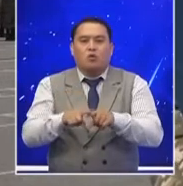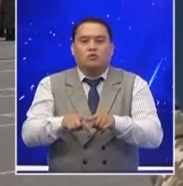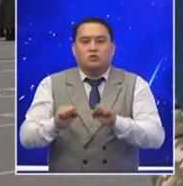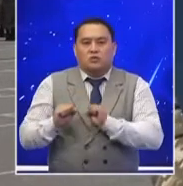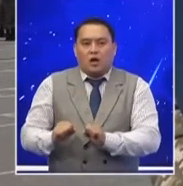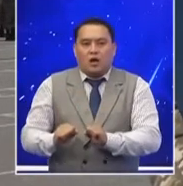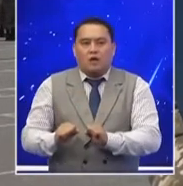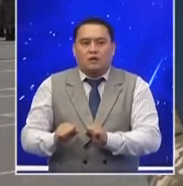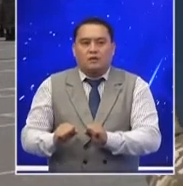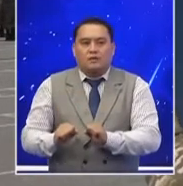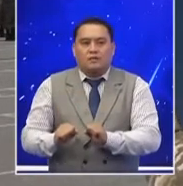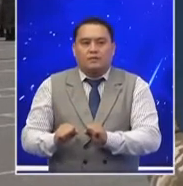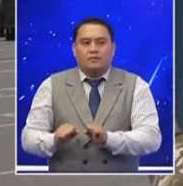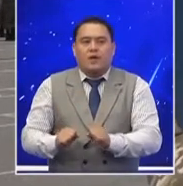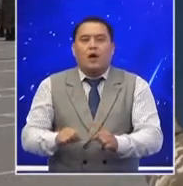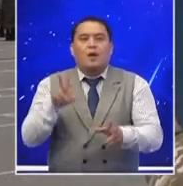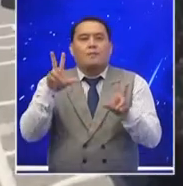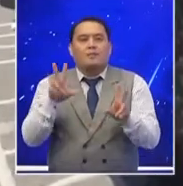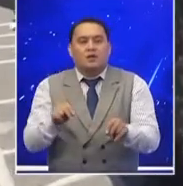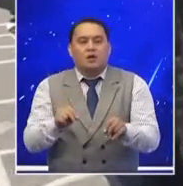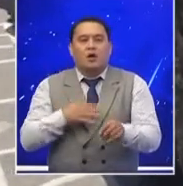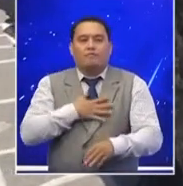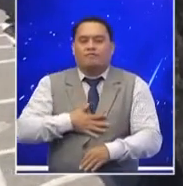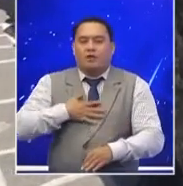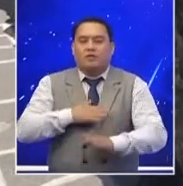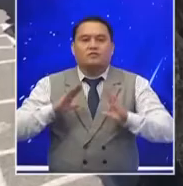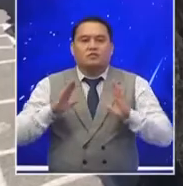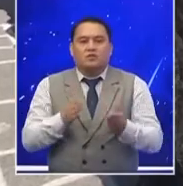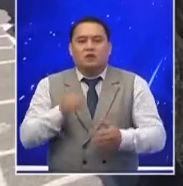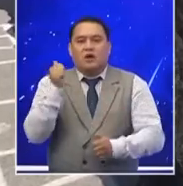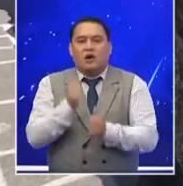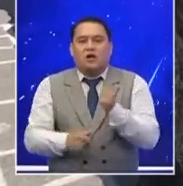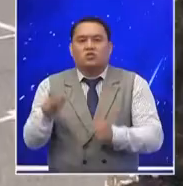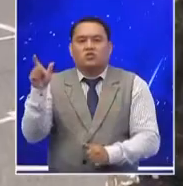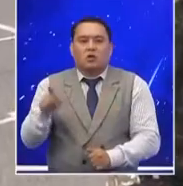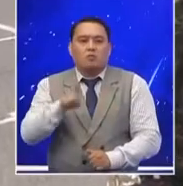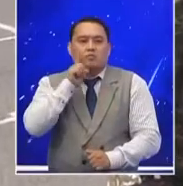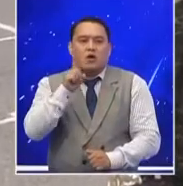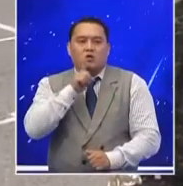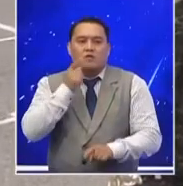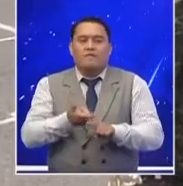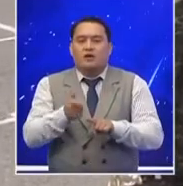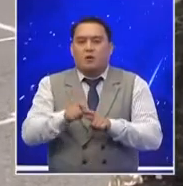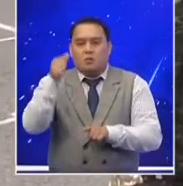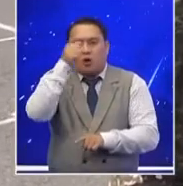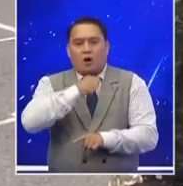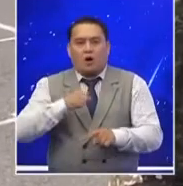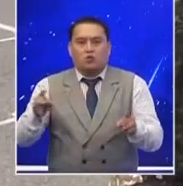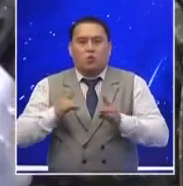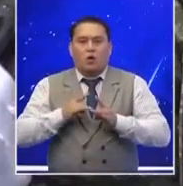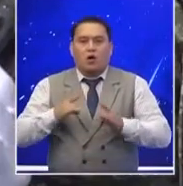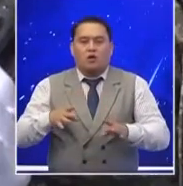и лишения военной службы. Принятие присяги – волнительное событие в жизни каждого молодого бойца. В этом году торжественная церемония